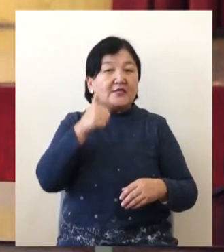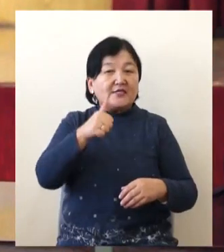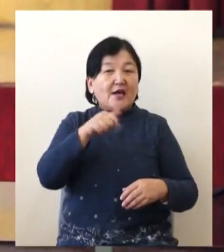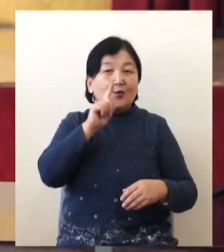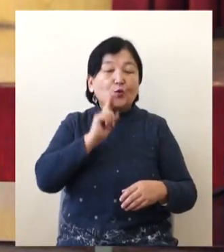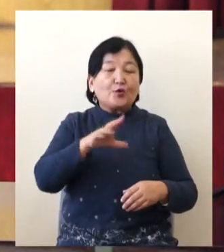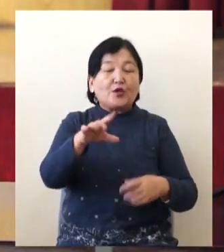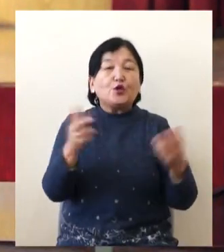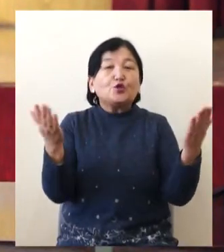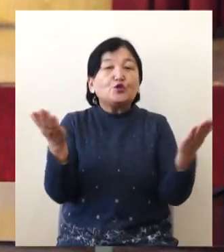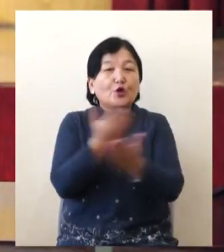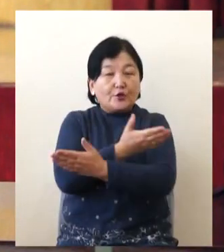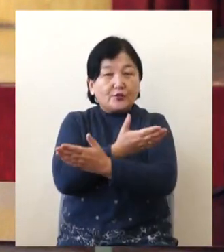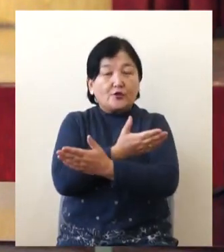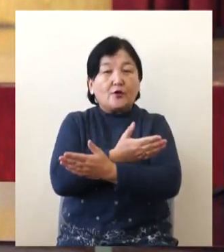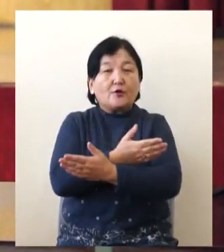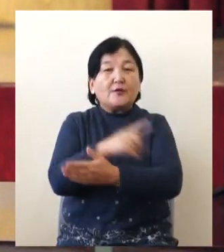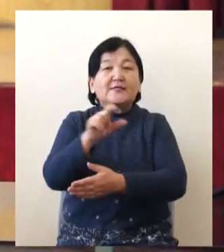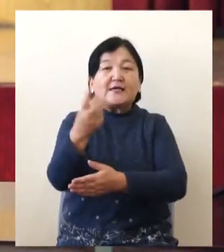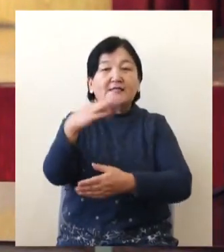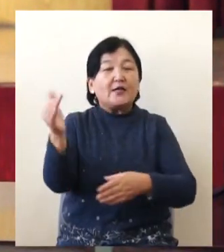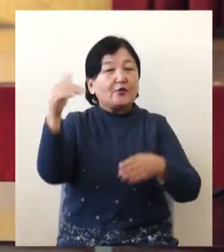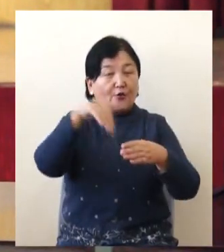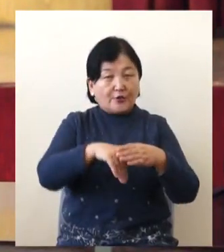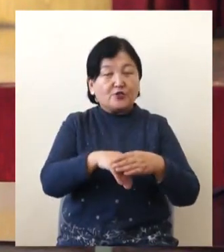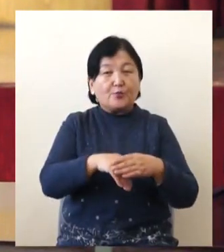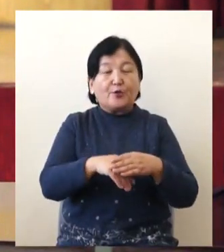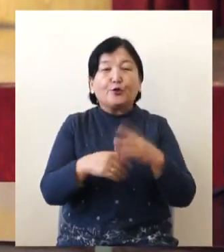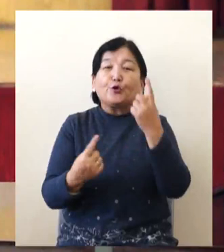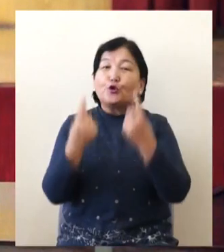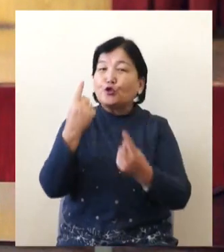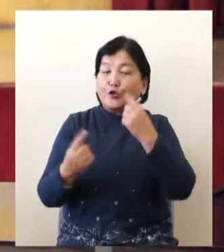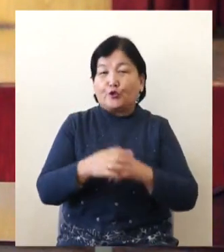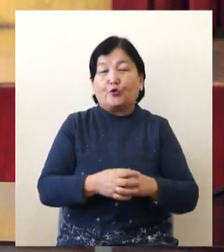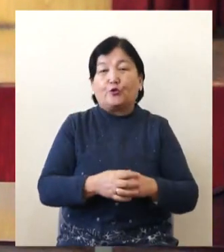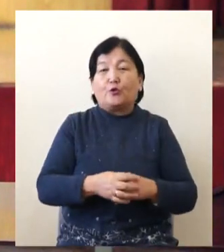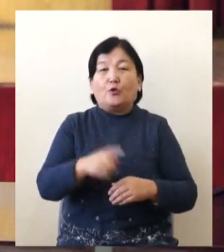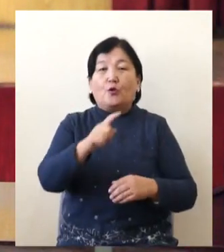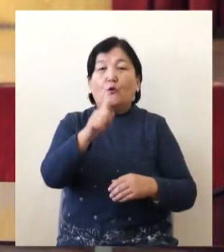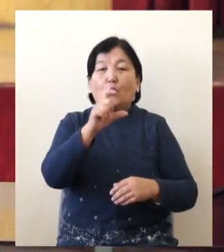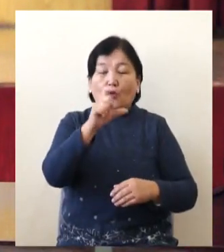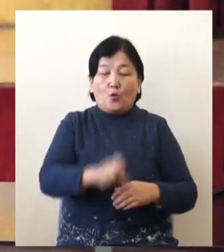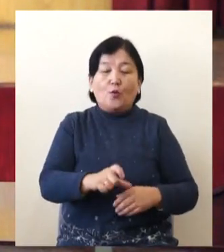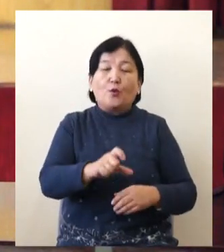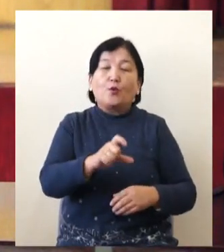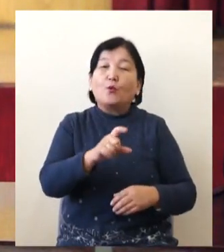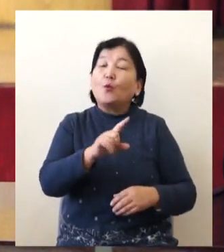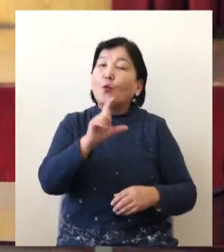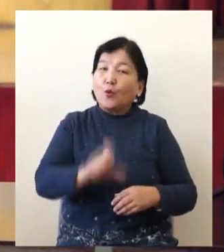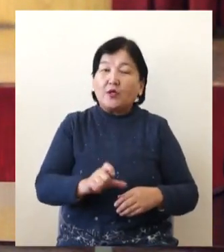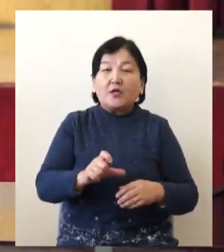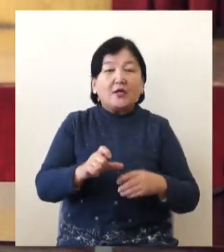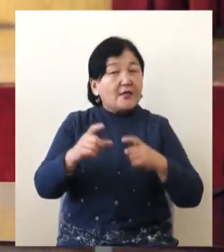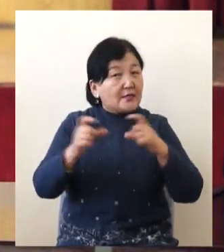солилцоо, зах зээлд оролцох ба өрсөлдөх эрх чөлөө, хувь хүний болон хувийн